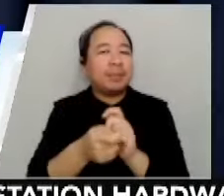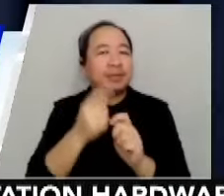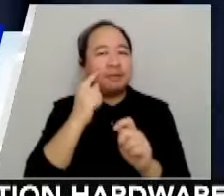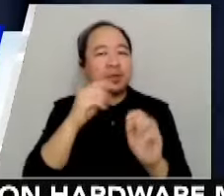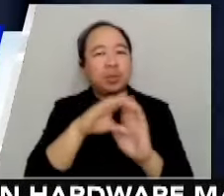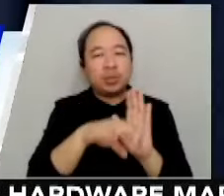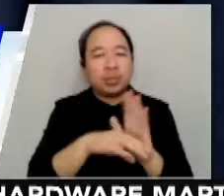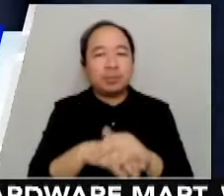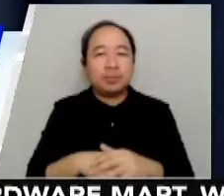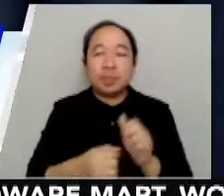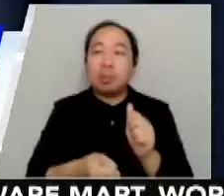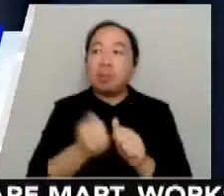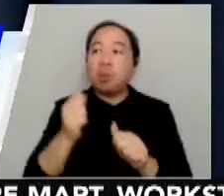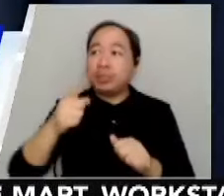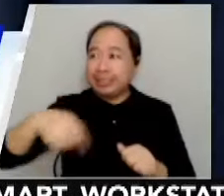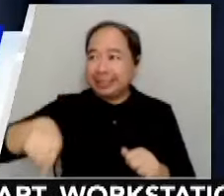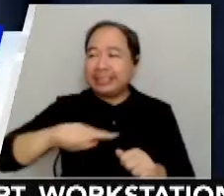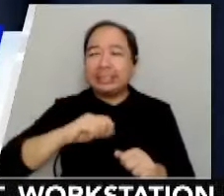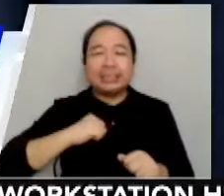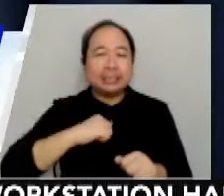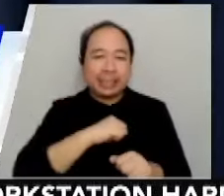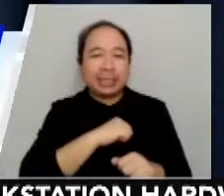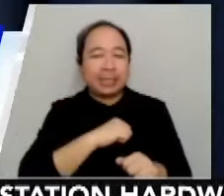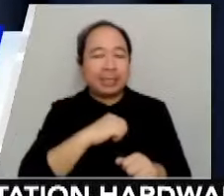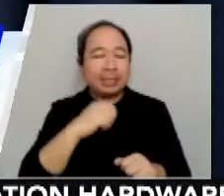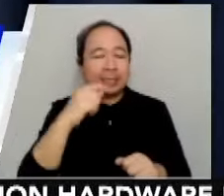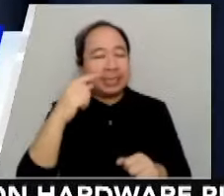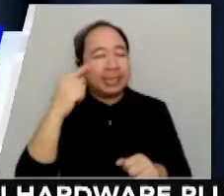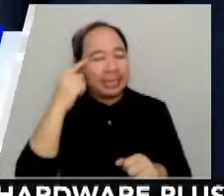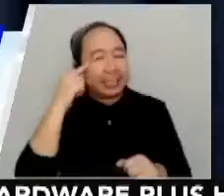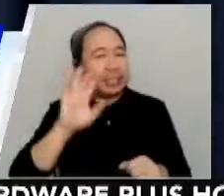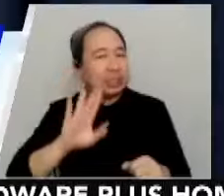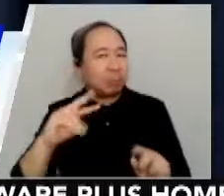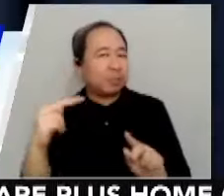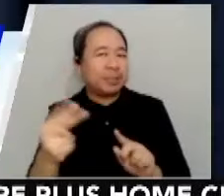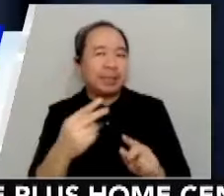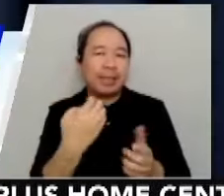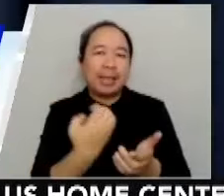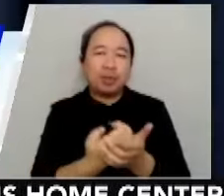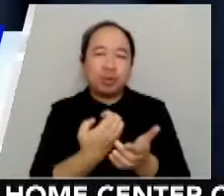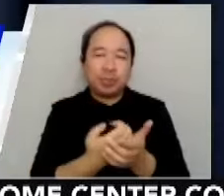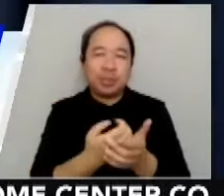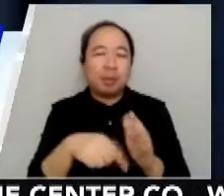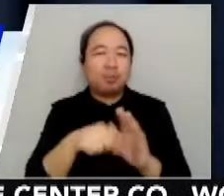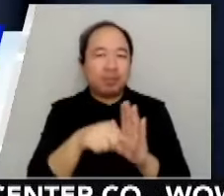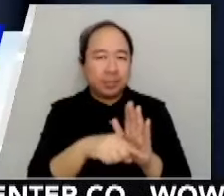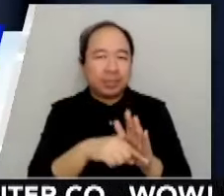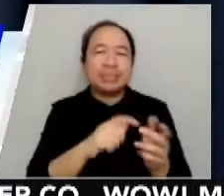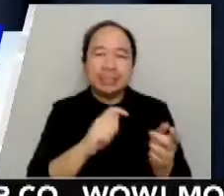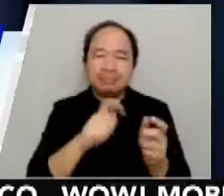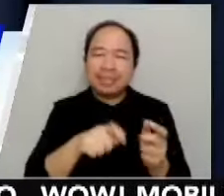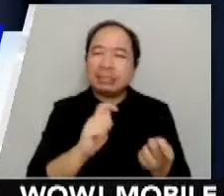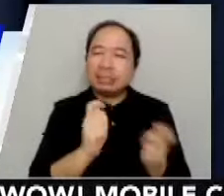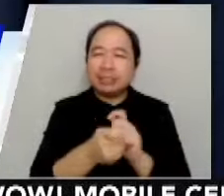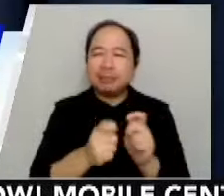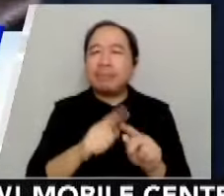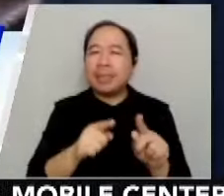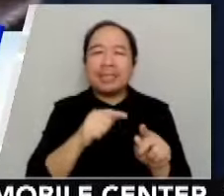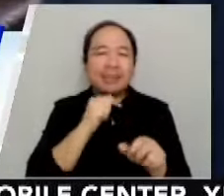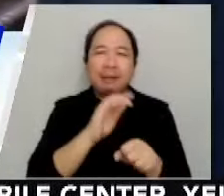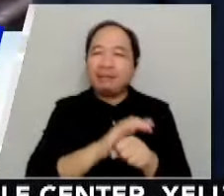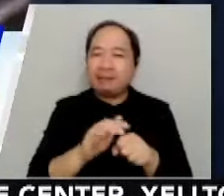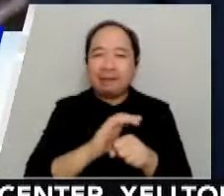the Senate I think that believe that the economic provisions should be amended. A majority, but there's not enough for